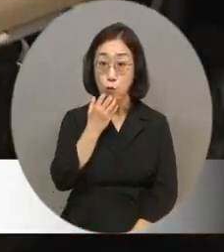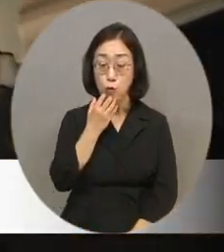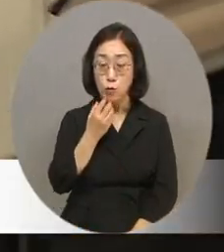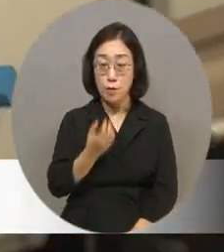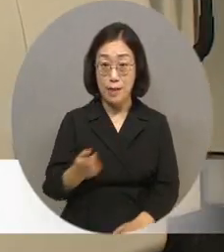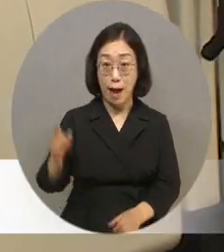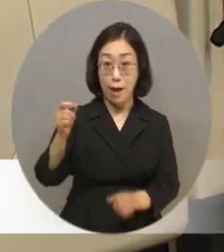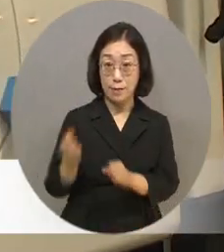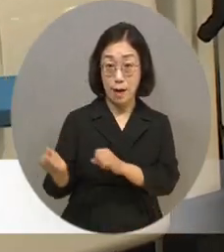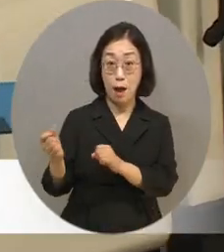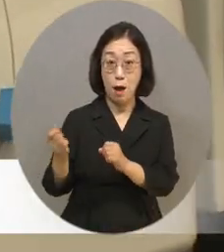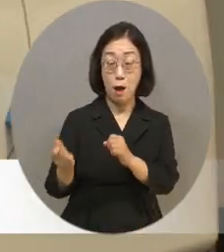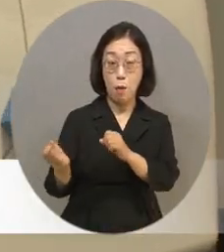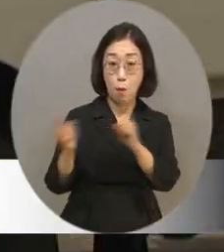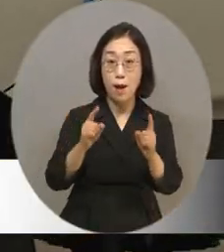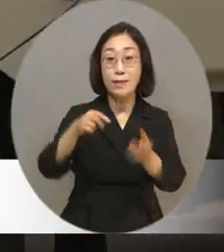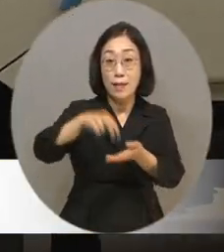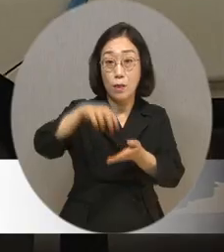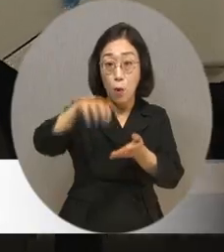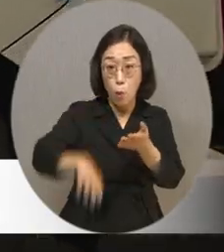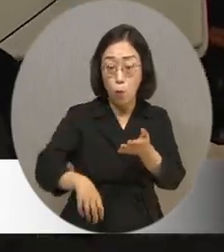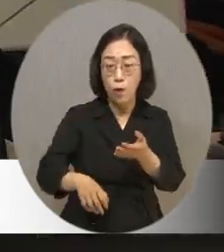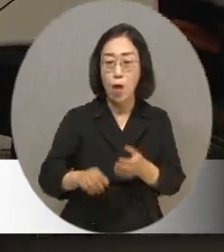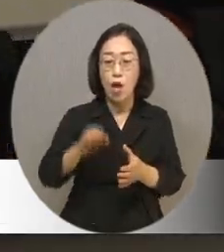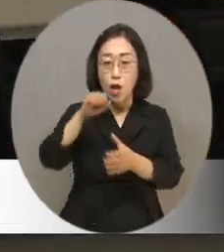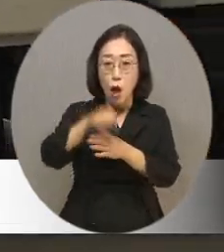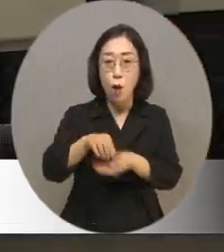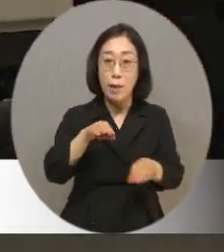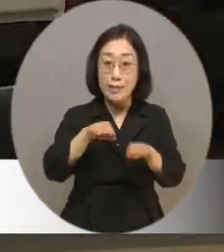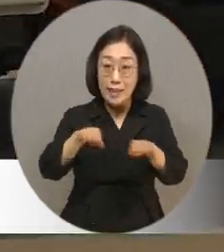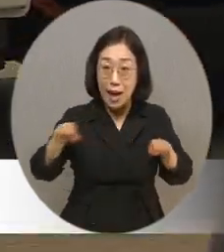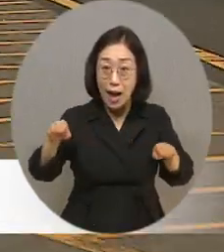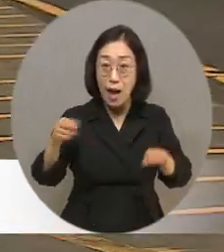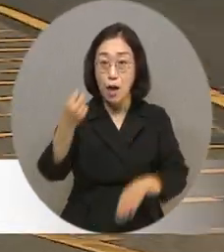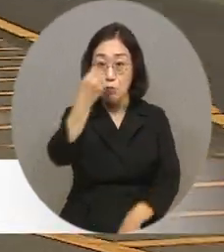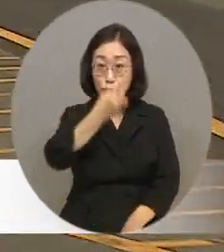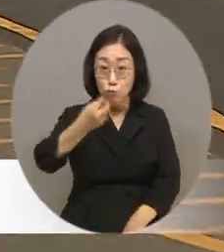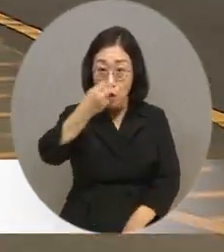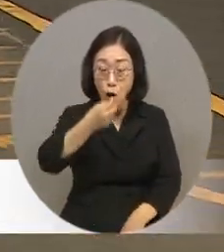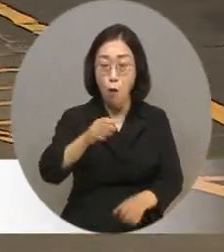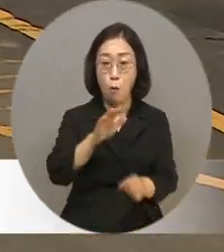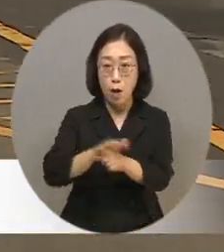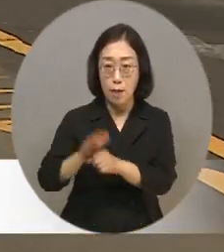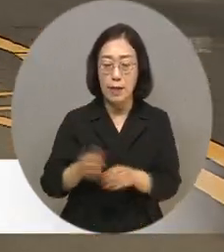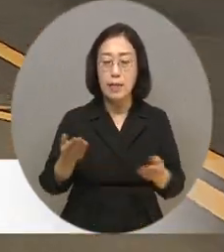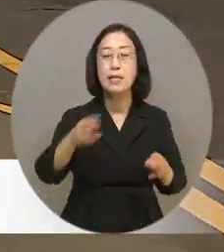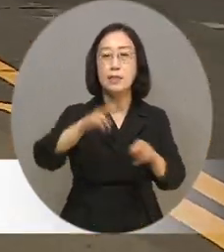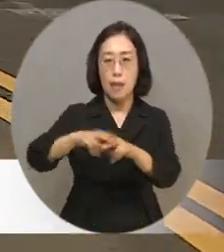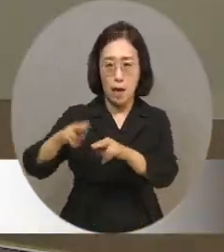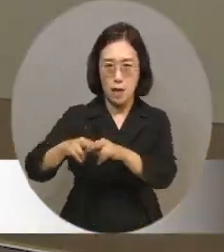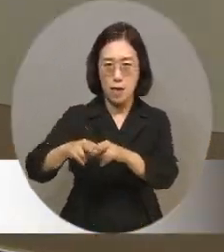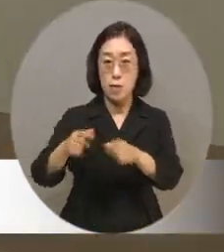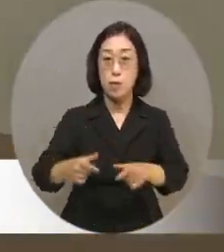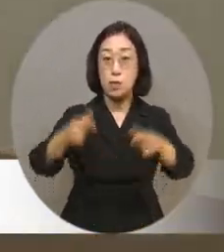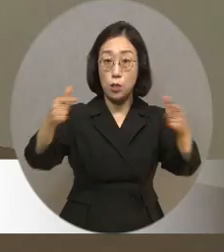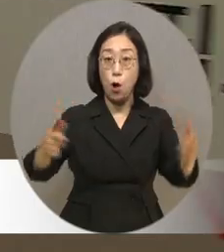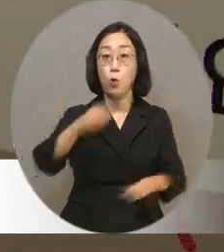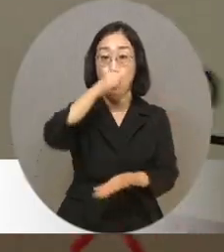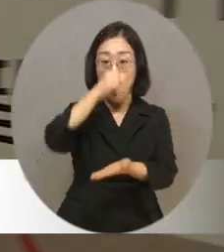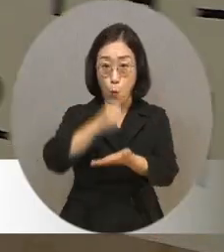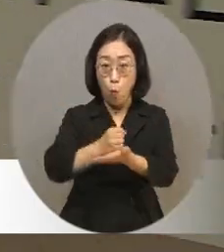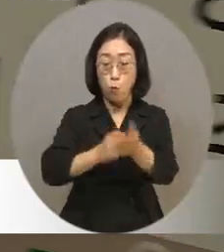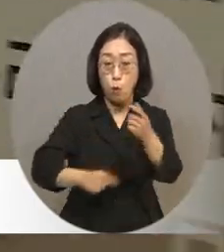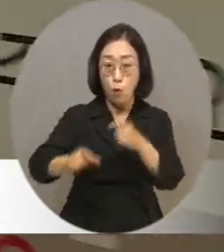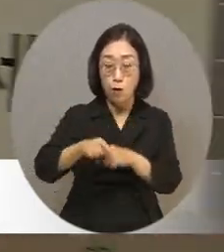서울광역자활센터는 자활근로자들과 함께 열매카를 운영하고 관리하며 일자리 창출에 긍정적인 영향을 미치고 있고